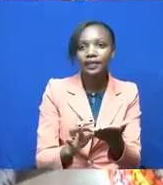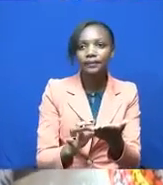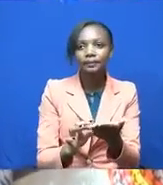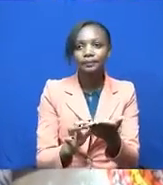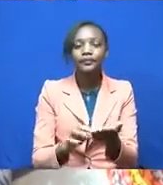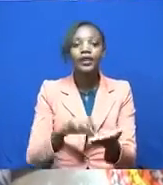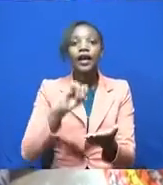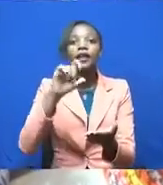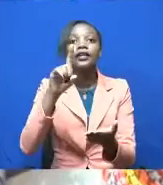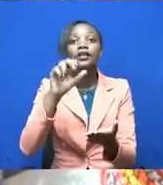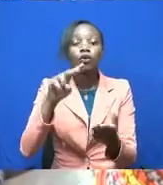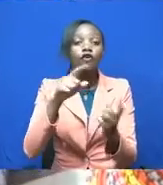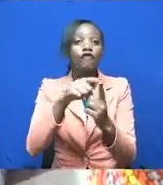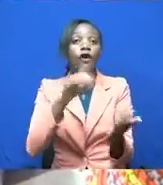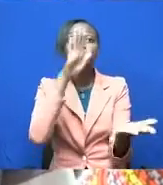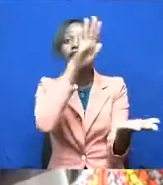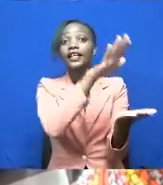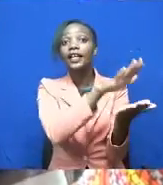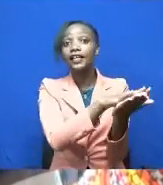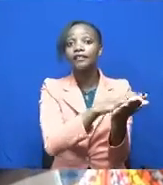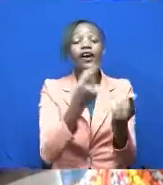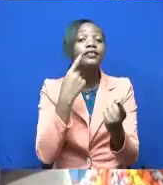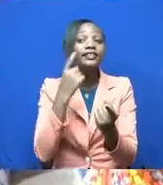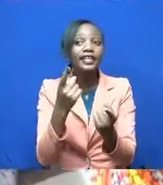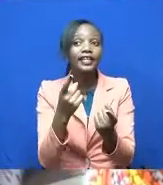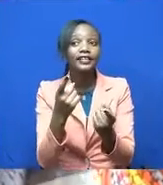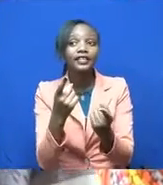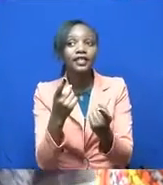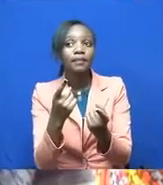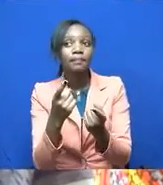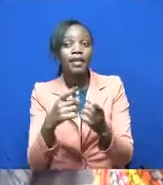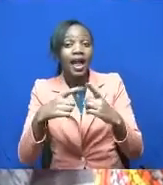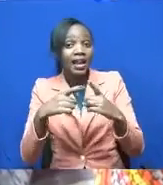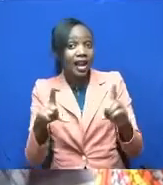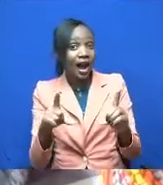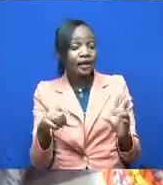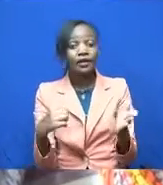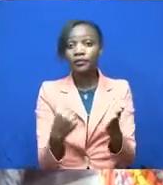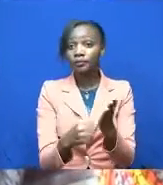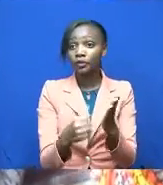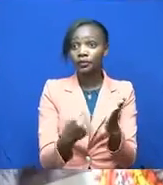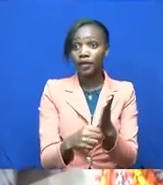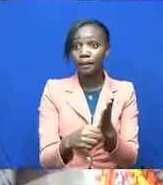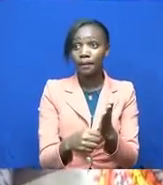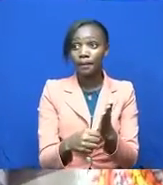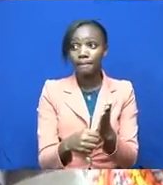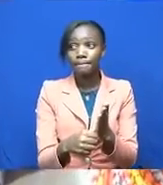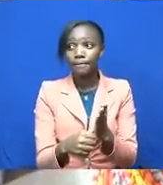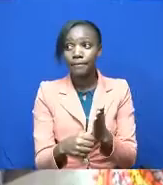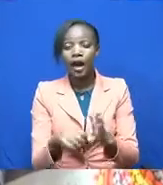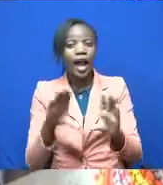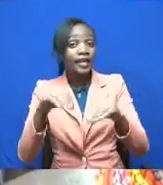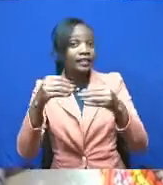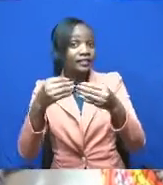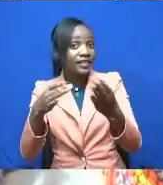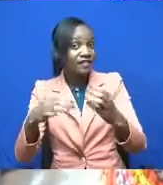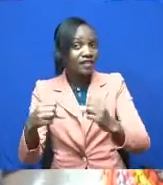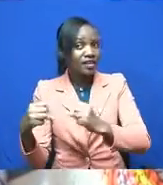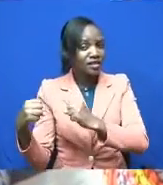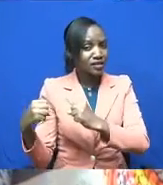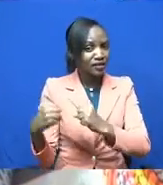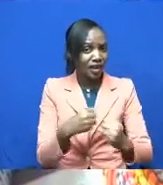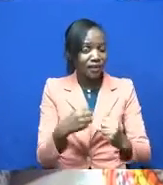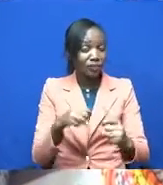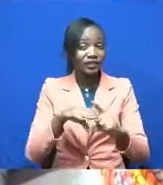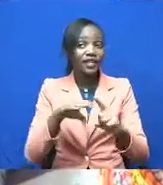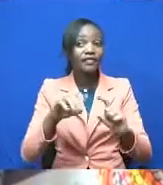kutoka Tana River anasema ukosefu wa umiliki wa ardhi ya jamii kihistoria unasababisha vita vya ukoo.